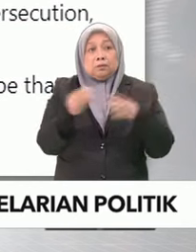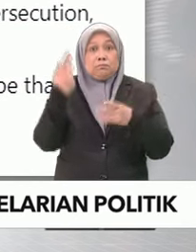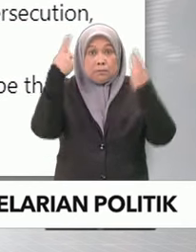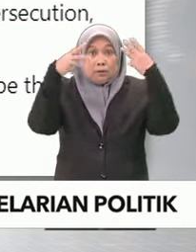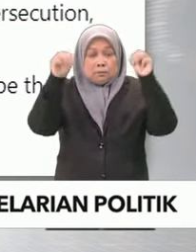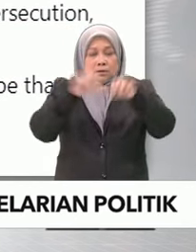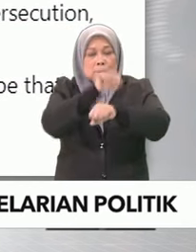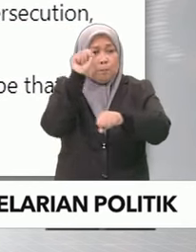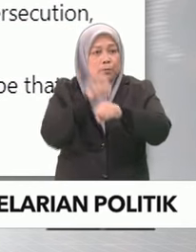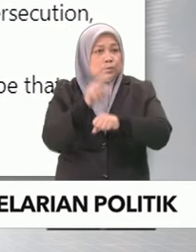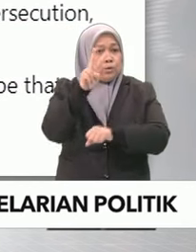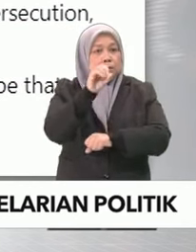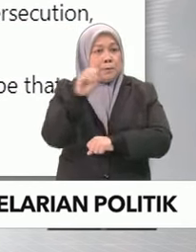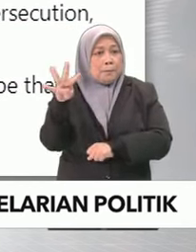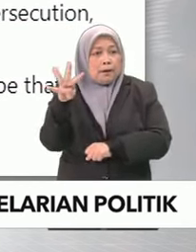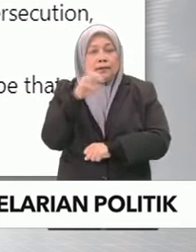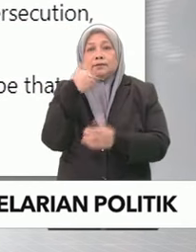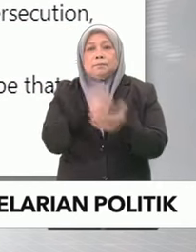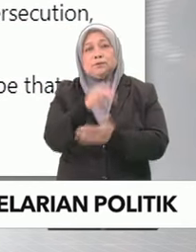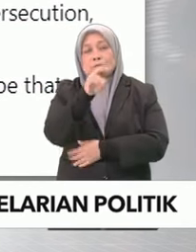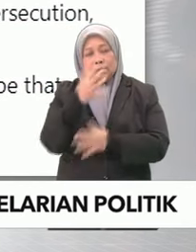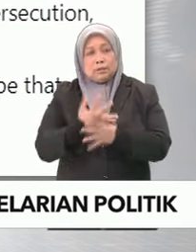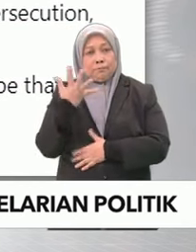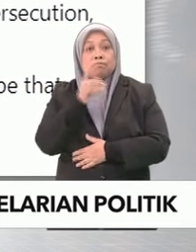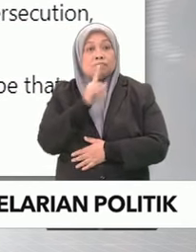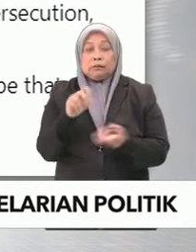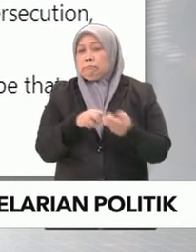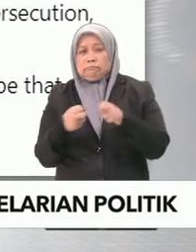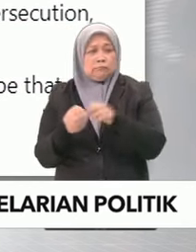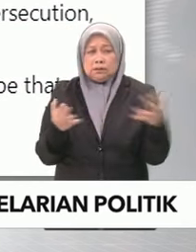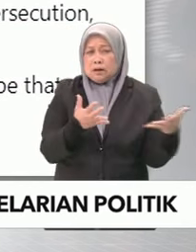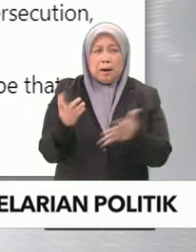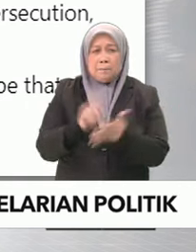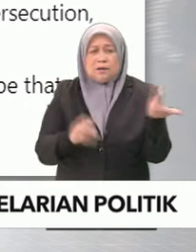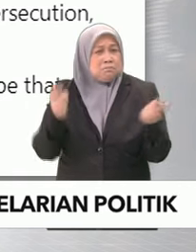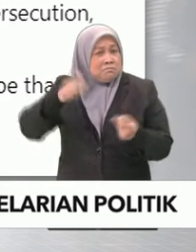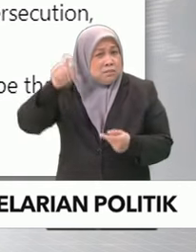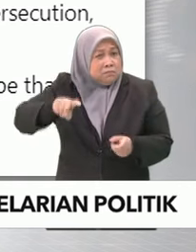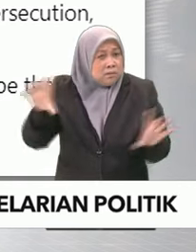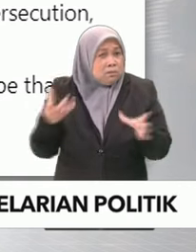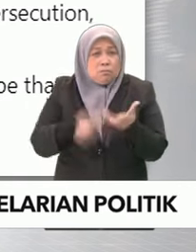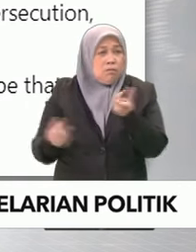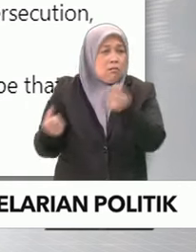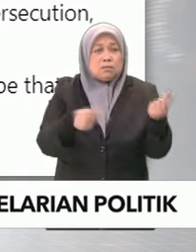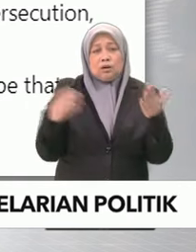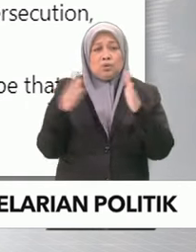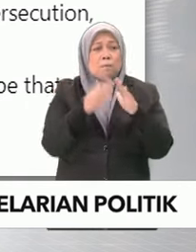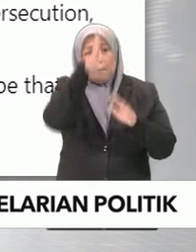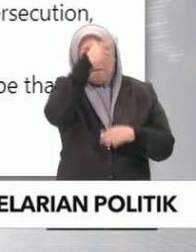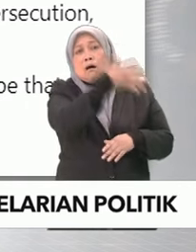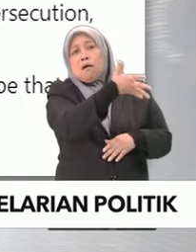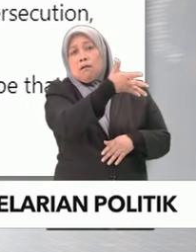menteri Singapura dari 2004 hingga Mei lalu konflik meletus mengenai apa yang perlu dilakukan dengan rumah bapa